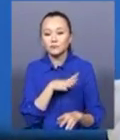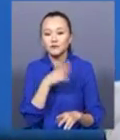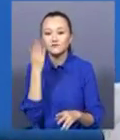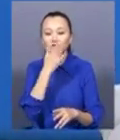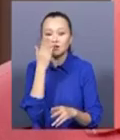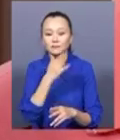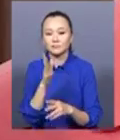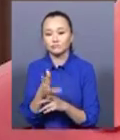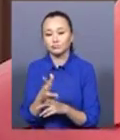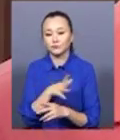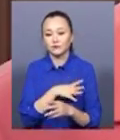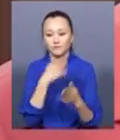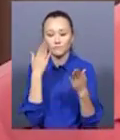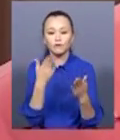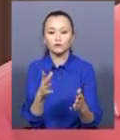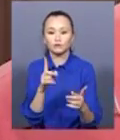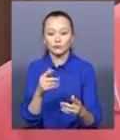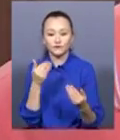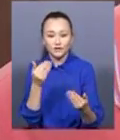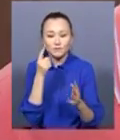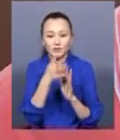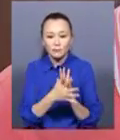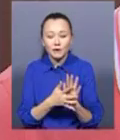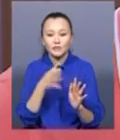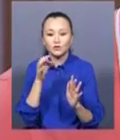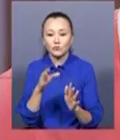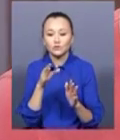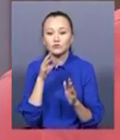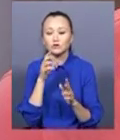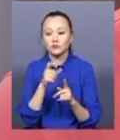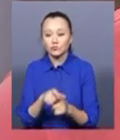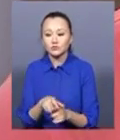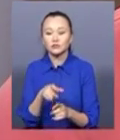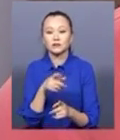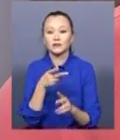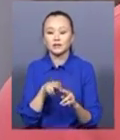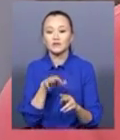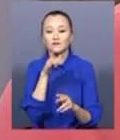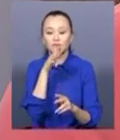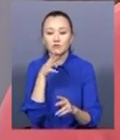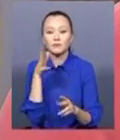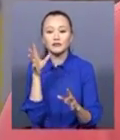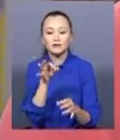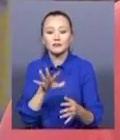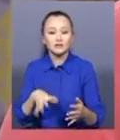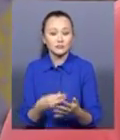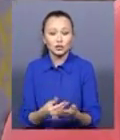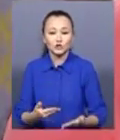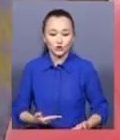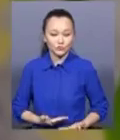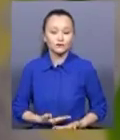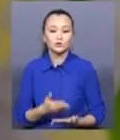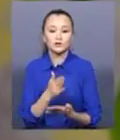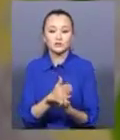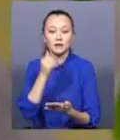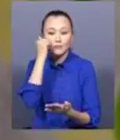фильмы сняты. Вот, вот что вы понимаете, отголоски этого времени, они до сих пор живут, они